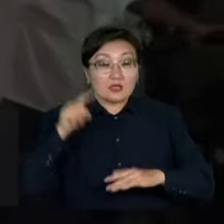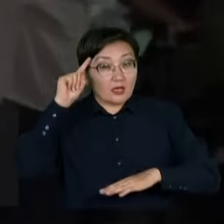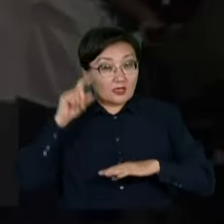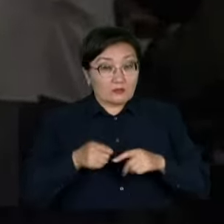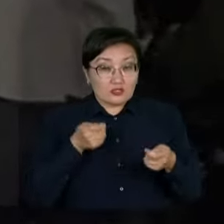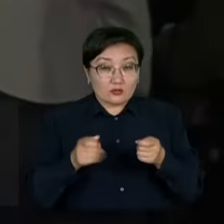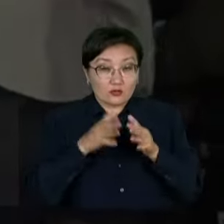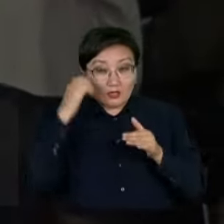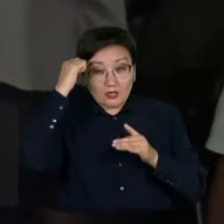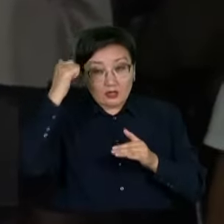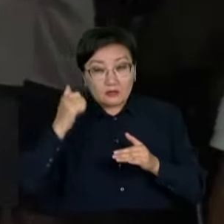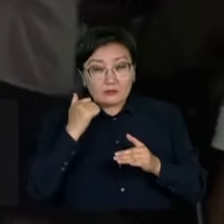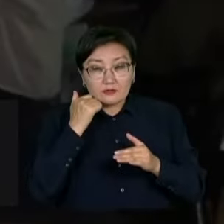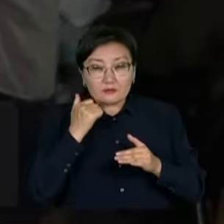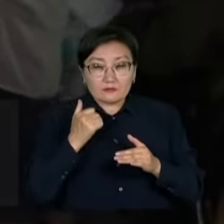әкімшілігіне рахмет.